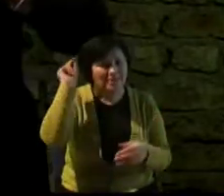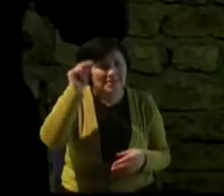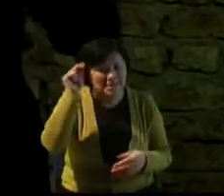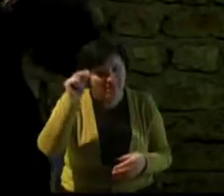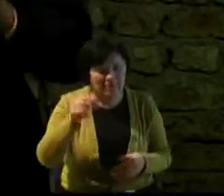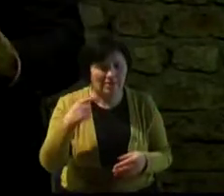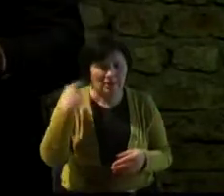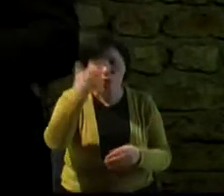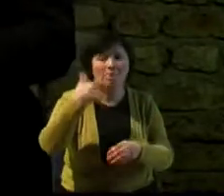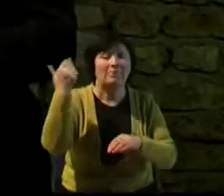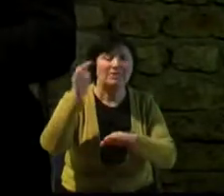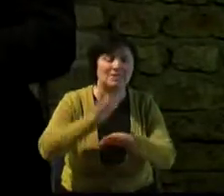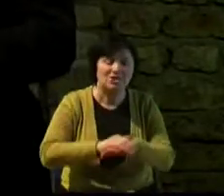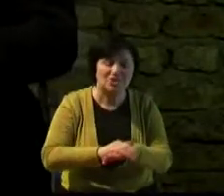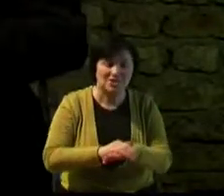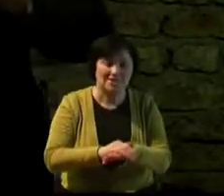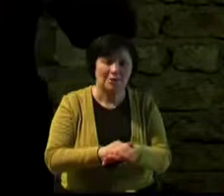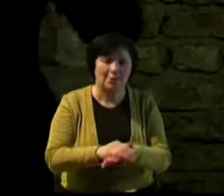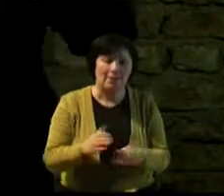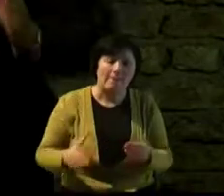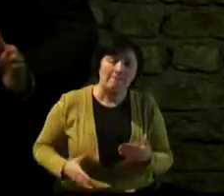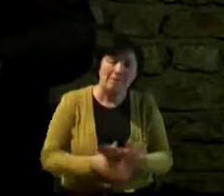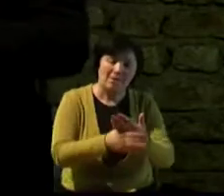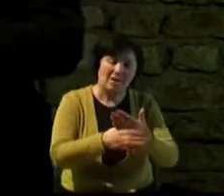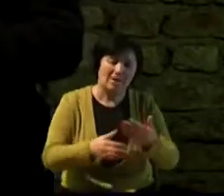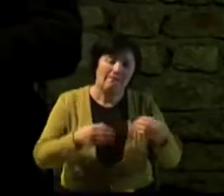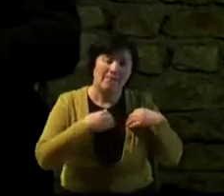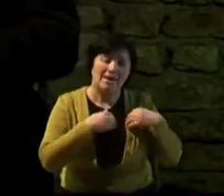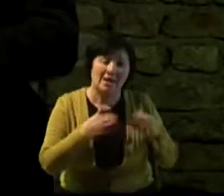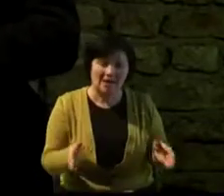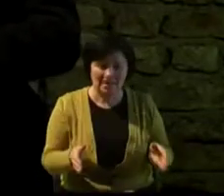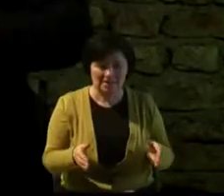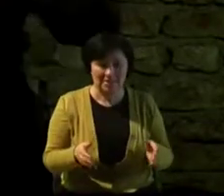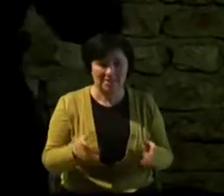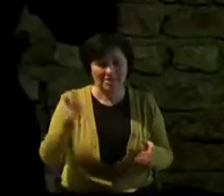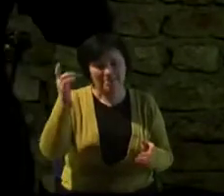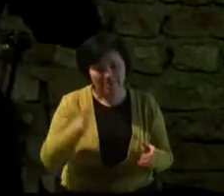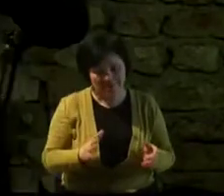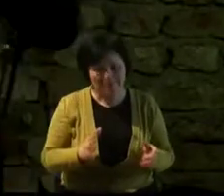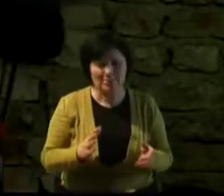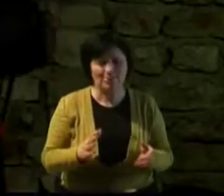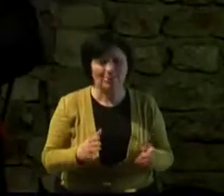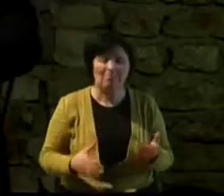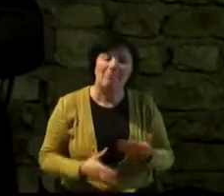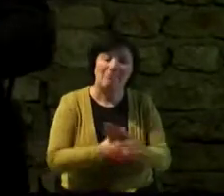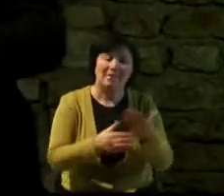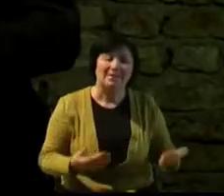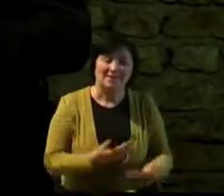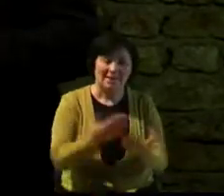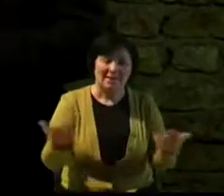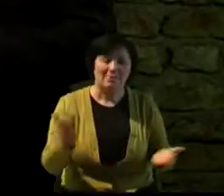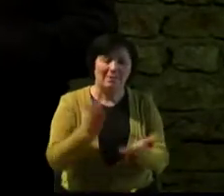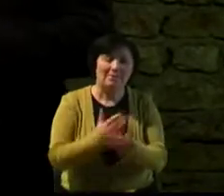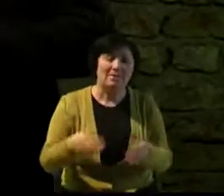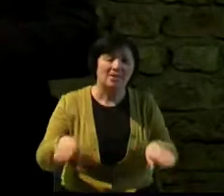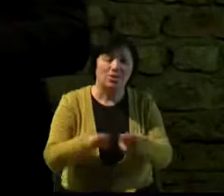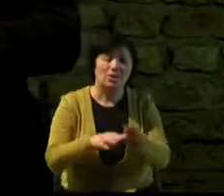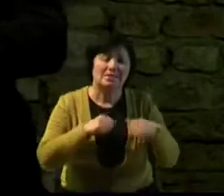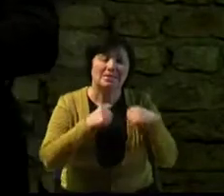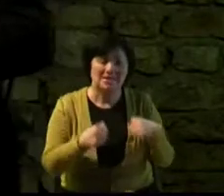стих. «Ибо где двое или трое собраны во имя Мое, там